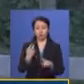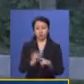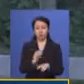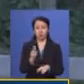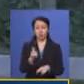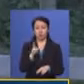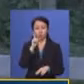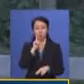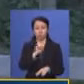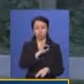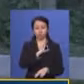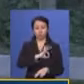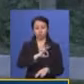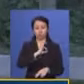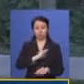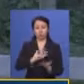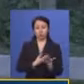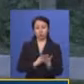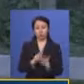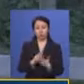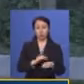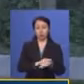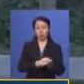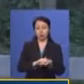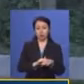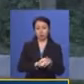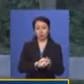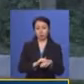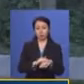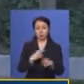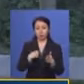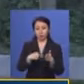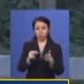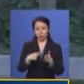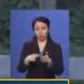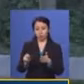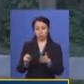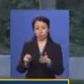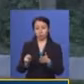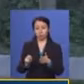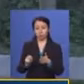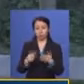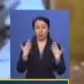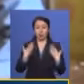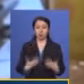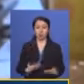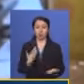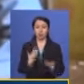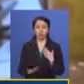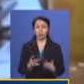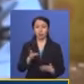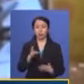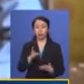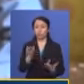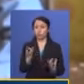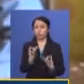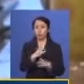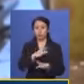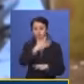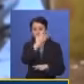удобно пользоваться. В основном оплачиваю в супермаркетах и в магазинах покупки, вещи какие-то. Однако не стоит забывать,